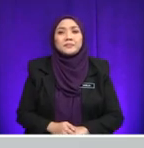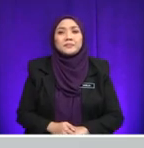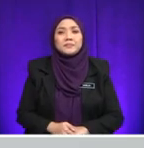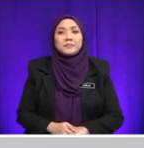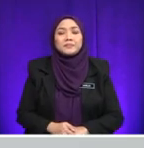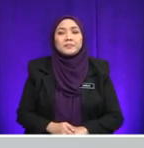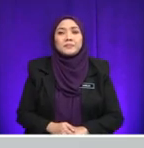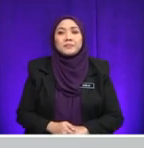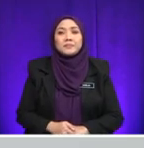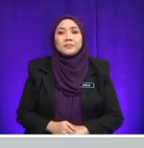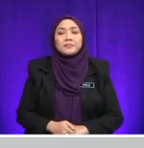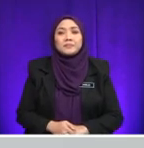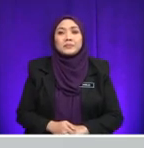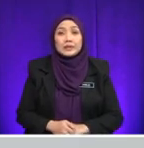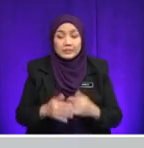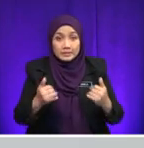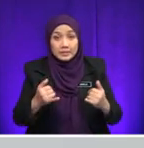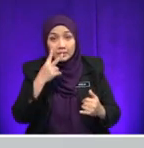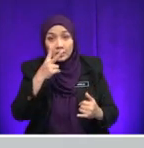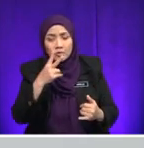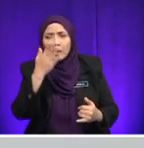dan di sini negatif